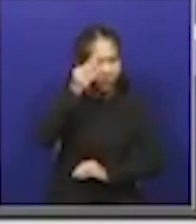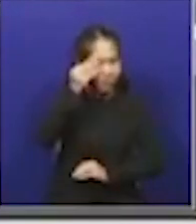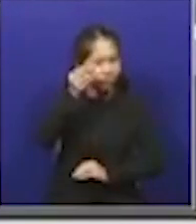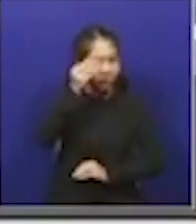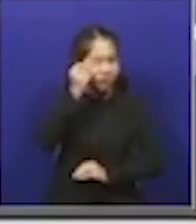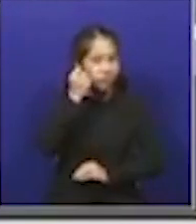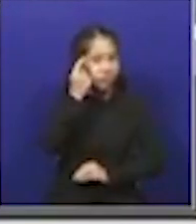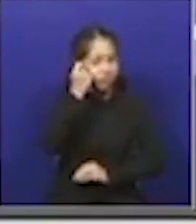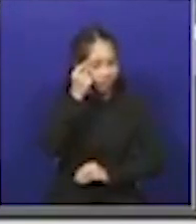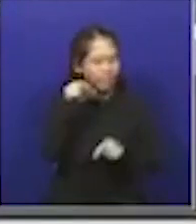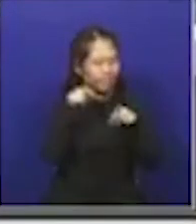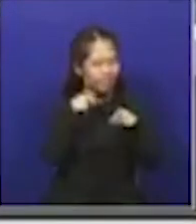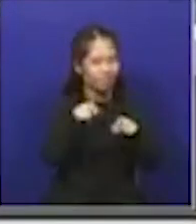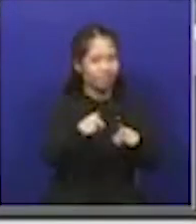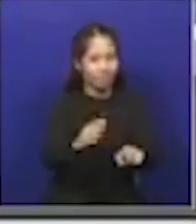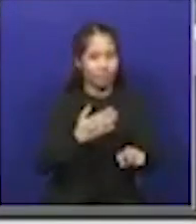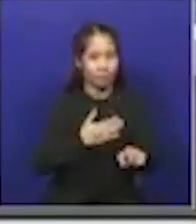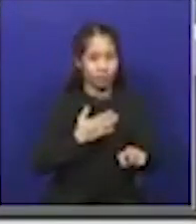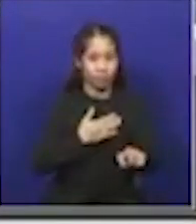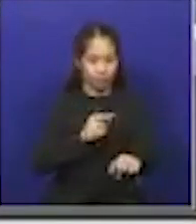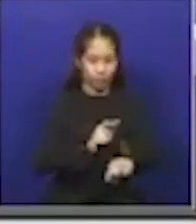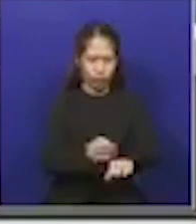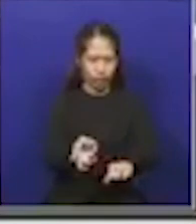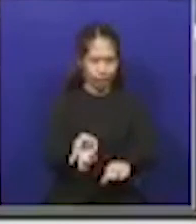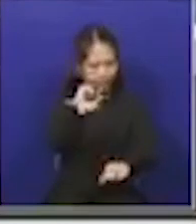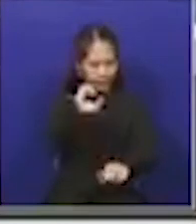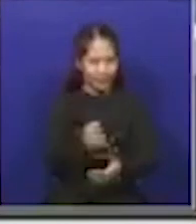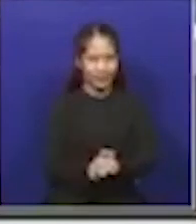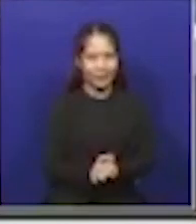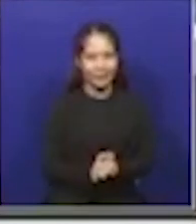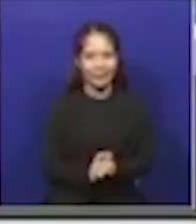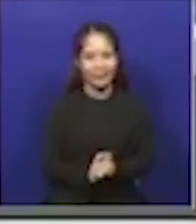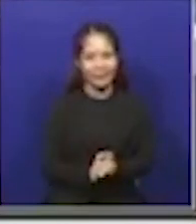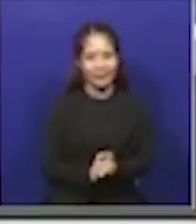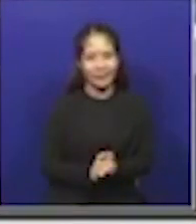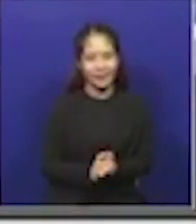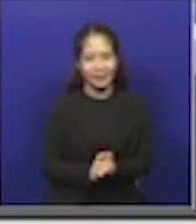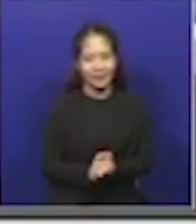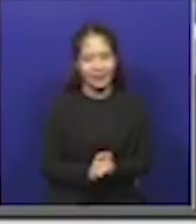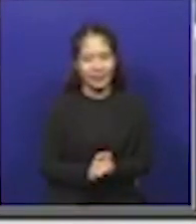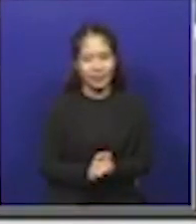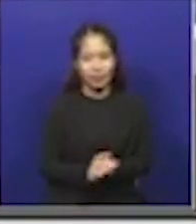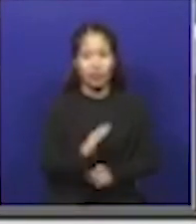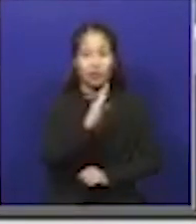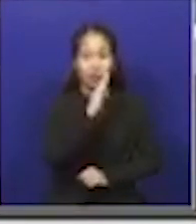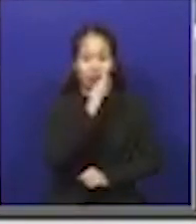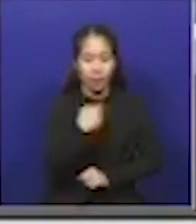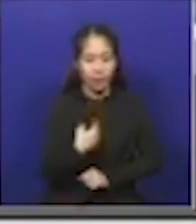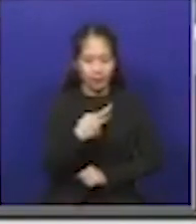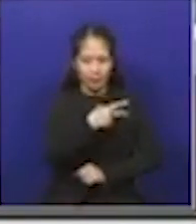จพร้อมไปกับผมนี้ด้วยระยะเวลาสั้นๆนะครับถ้าเป็นภาษาวัย